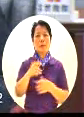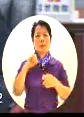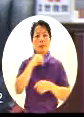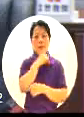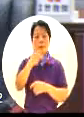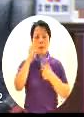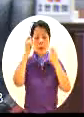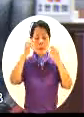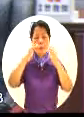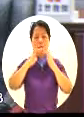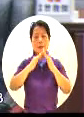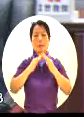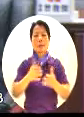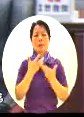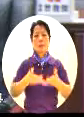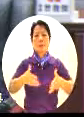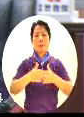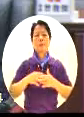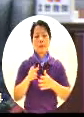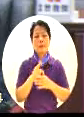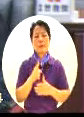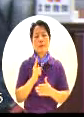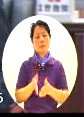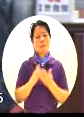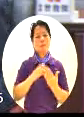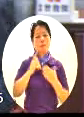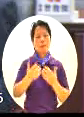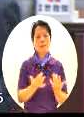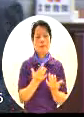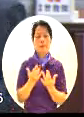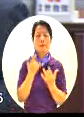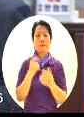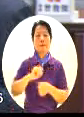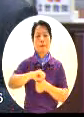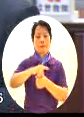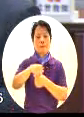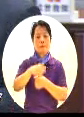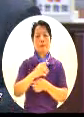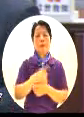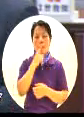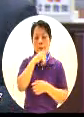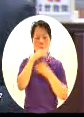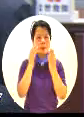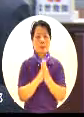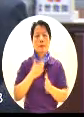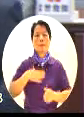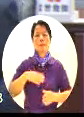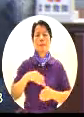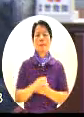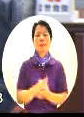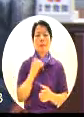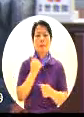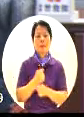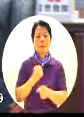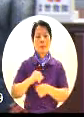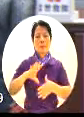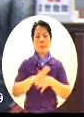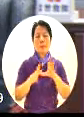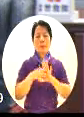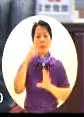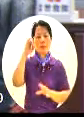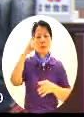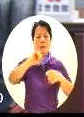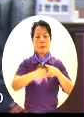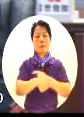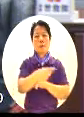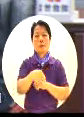市一个重要的一个新兴产业哈。那我们都晓得哈，要做文创的业者哈，大概